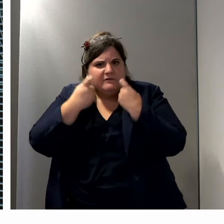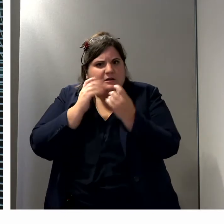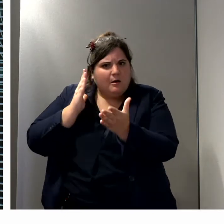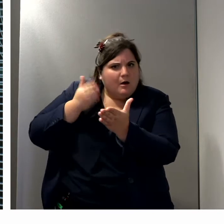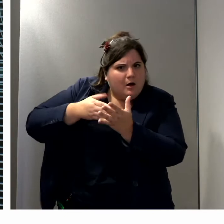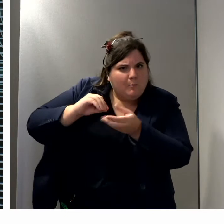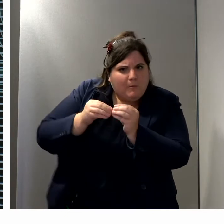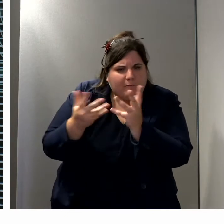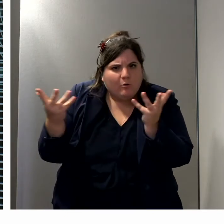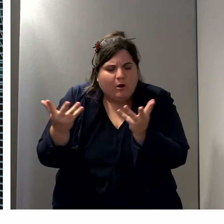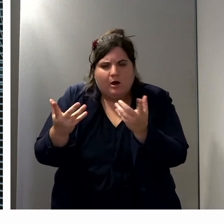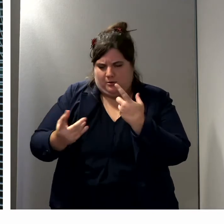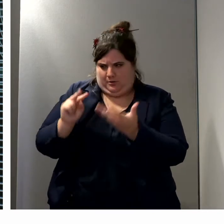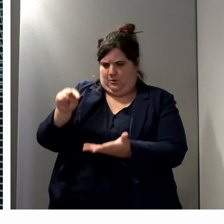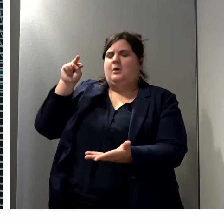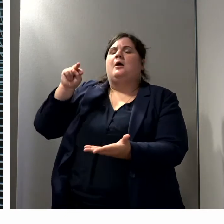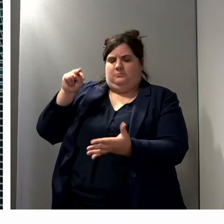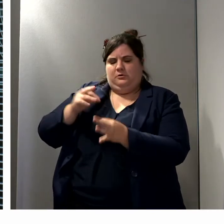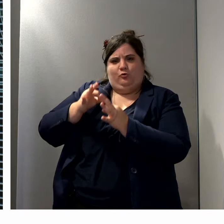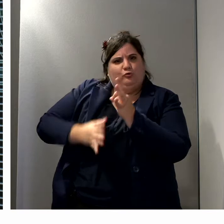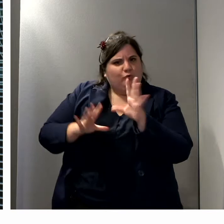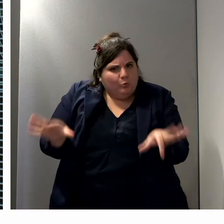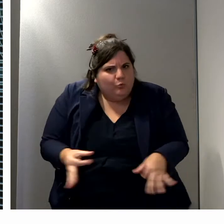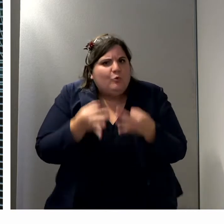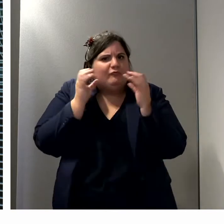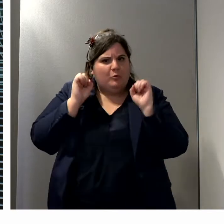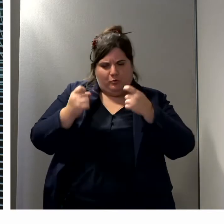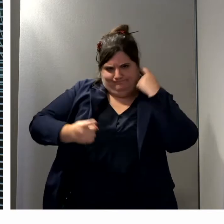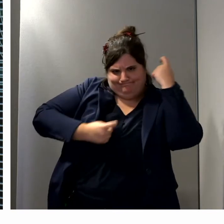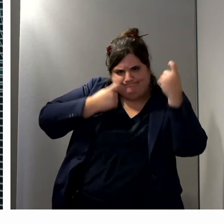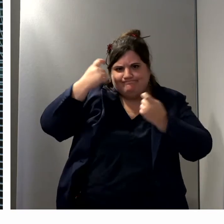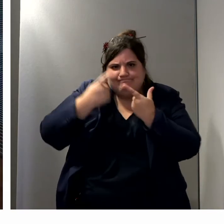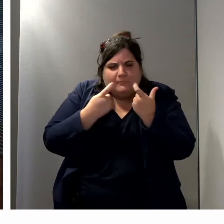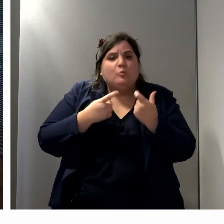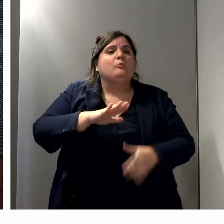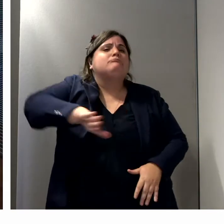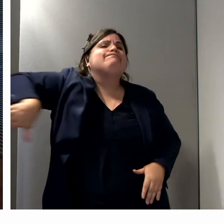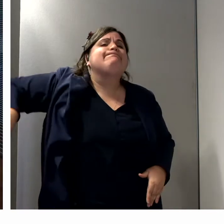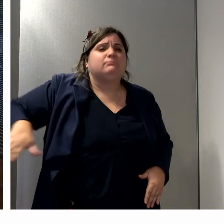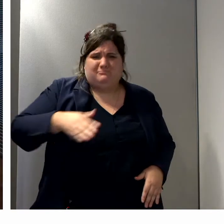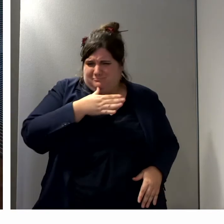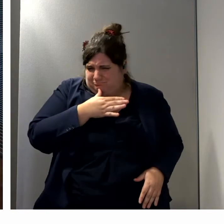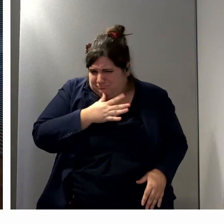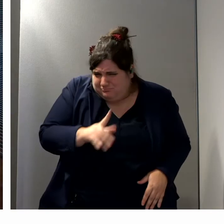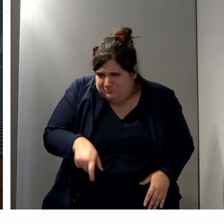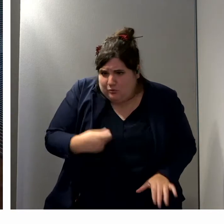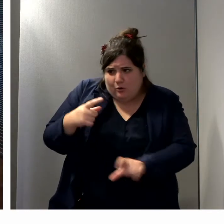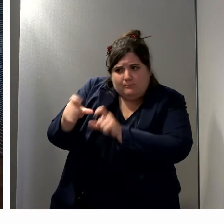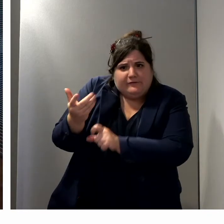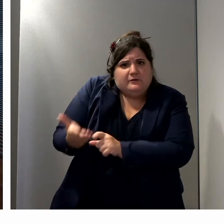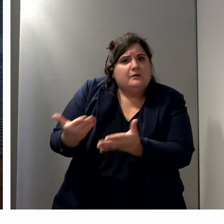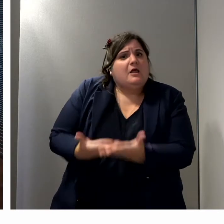solutions qui sont reliées. Il est indispensable, il est impensable pour nous de faire sans les utilisateurs et les utilisatrices en situation de